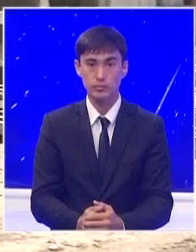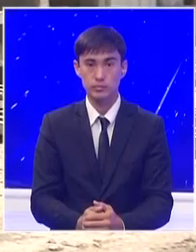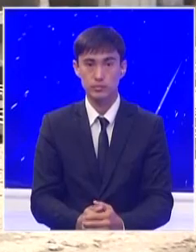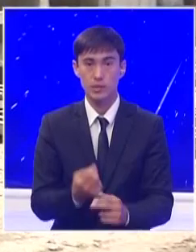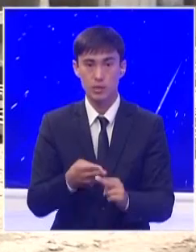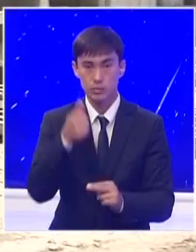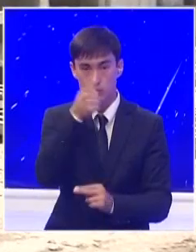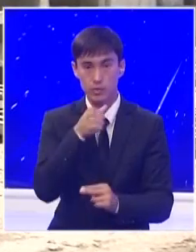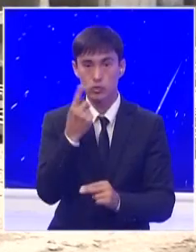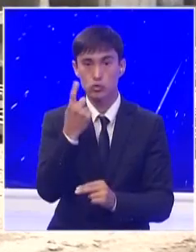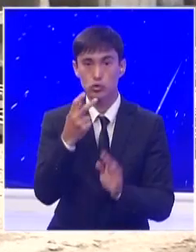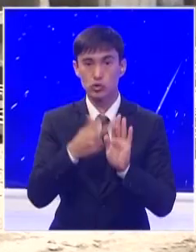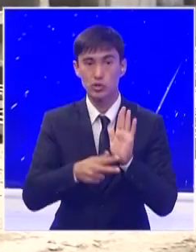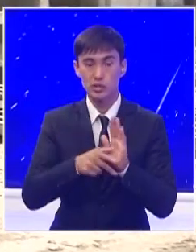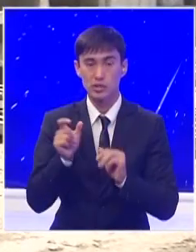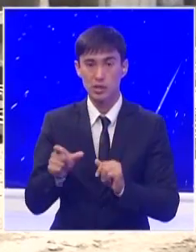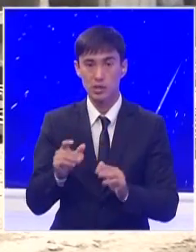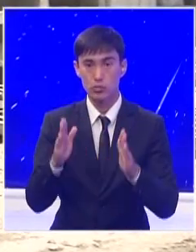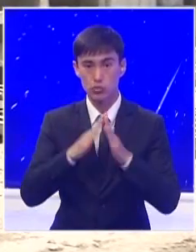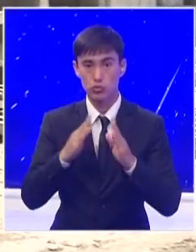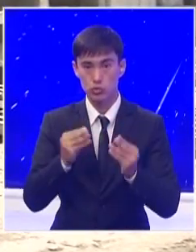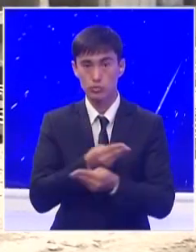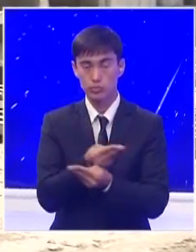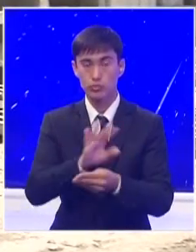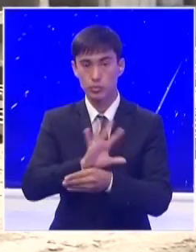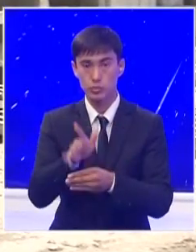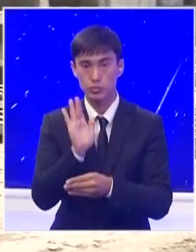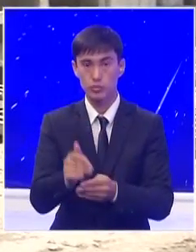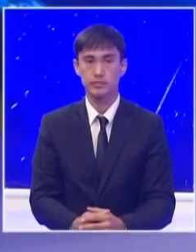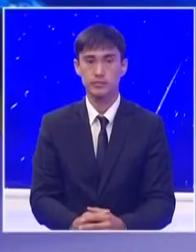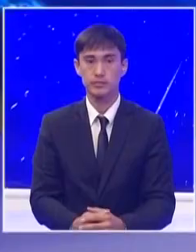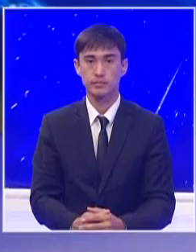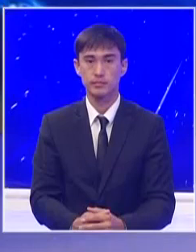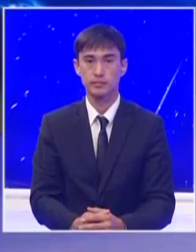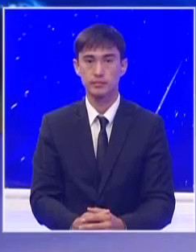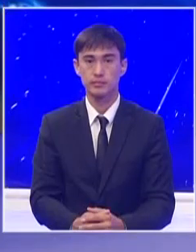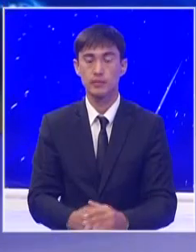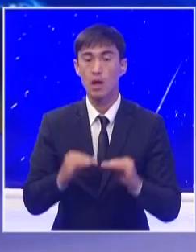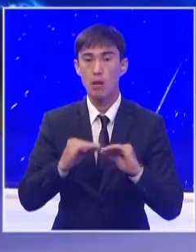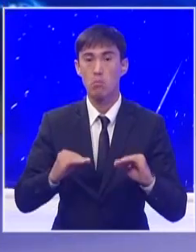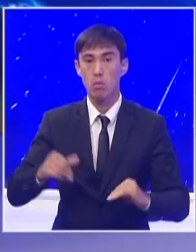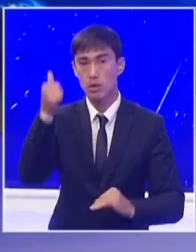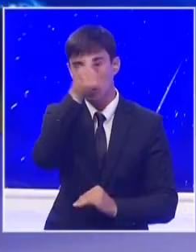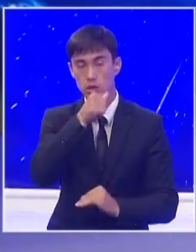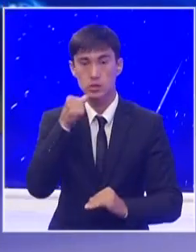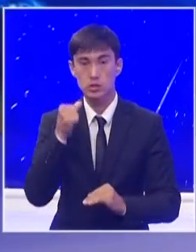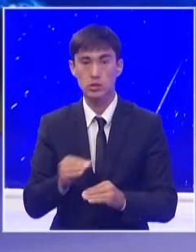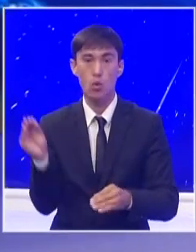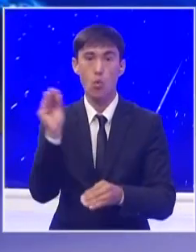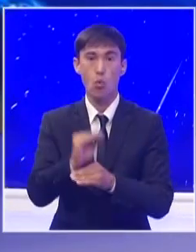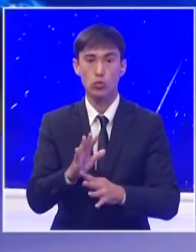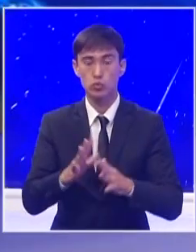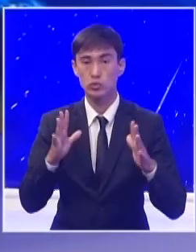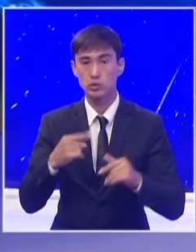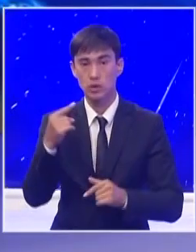Биыл 180 адам үймен, пәтермен қамтамасыз етілетін болады. Балалар жылына үлесін қосты.